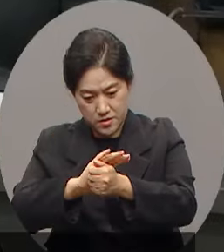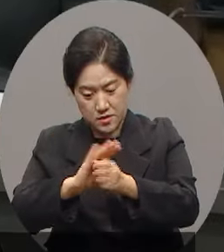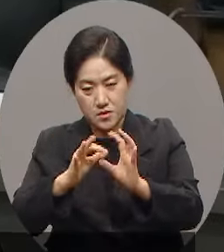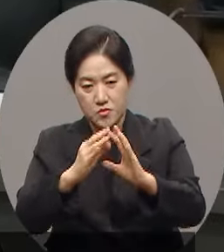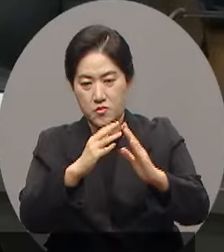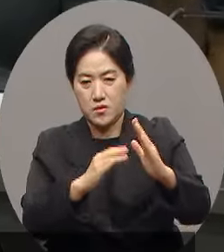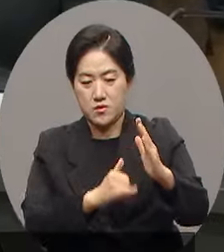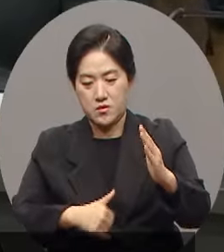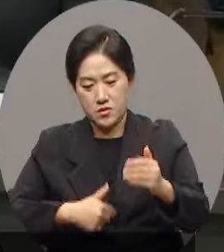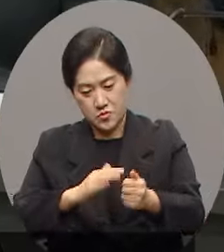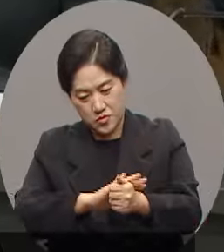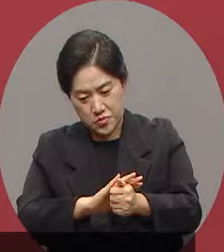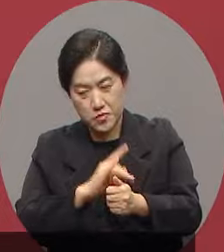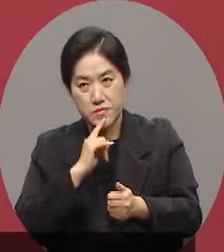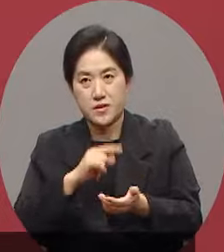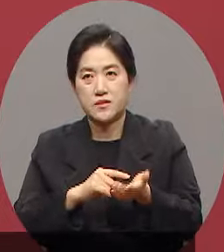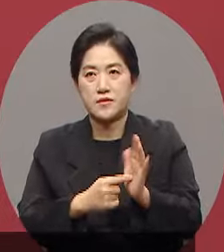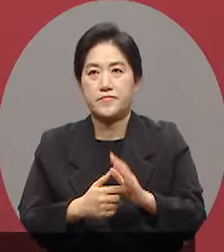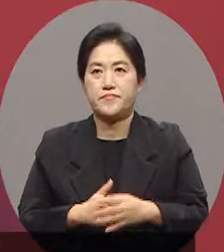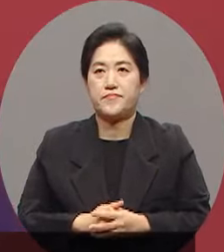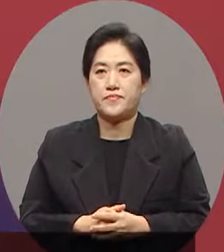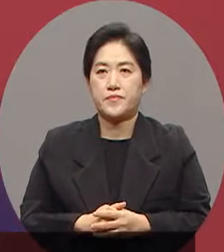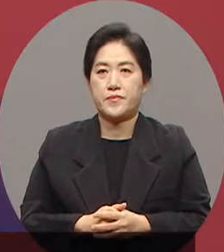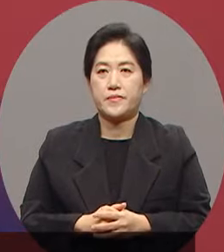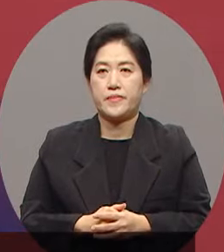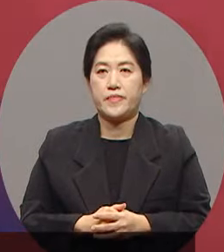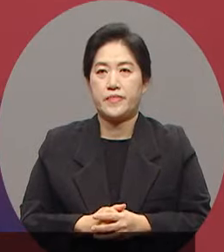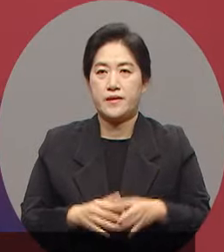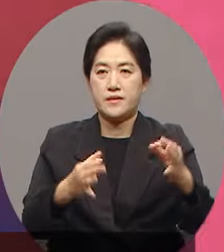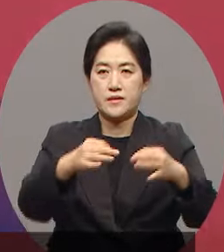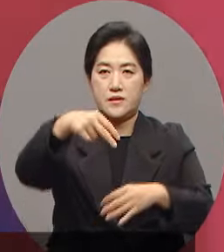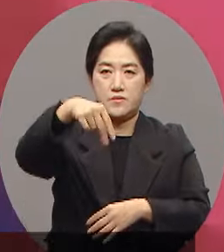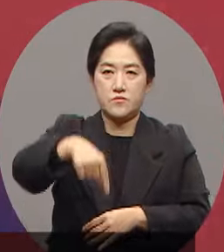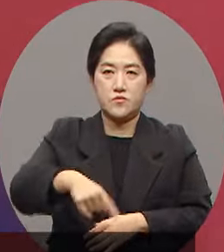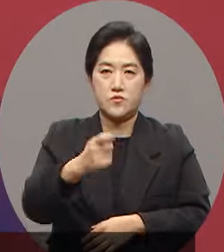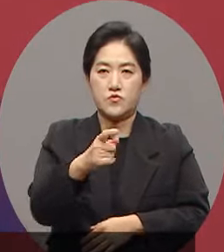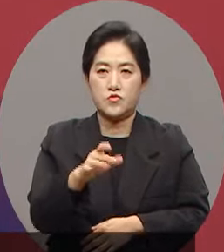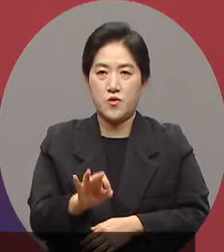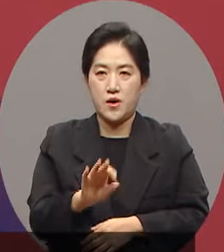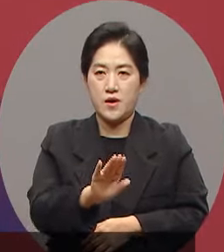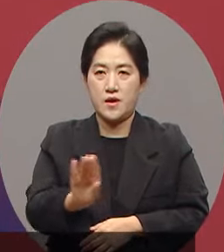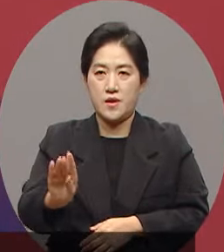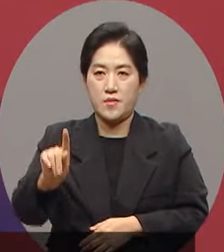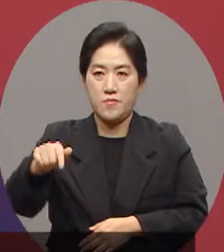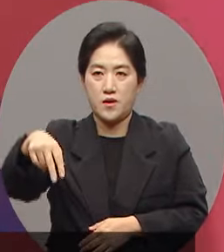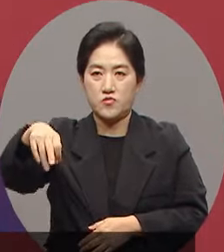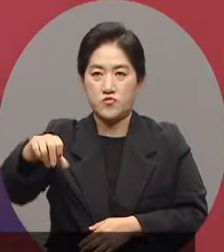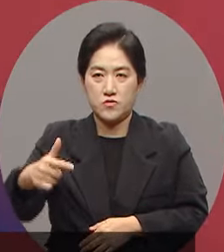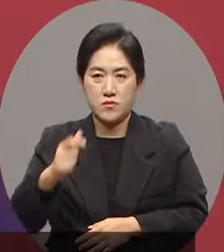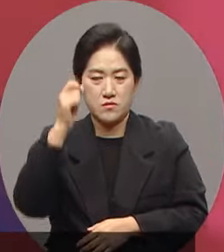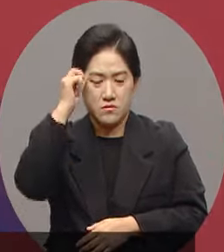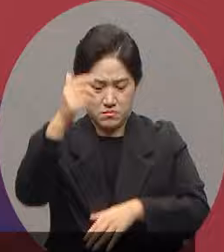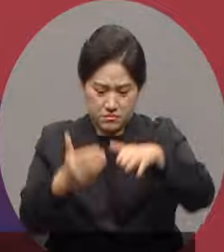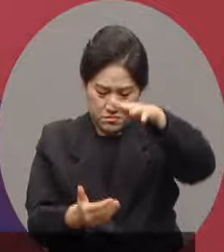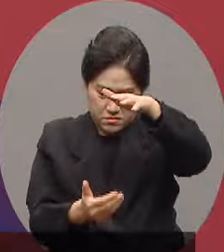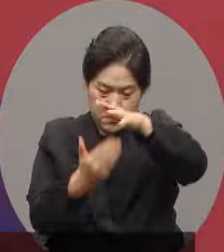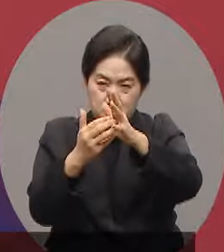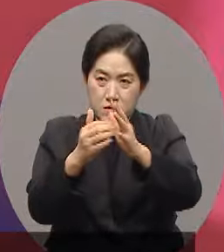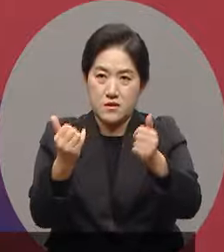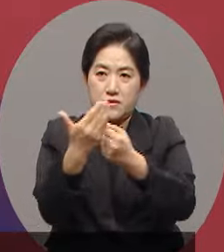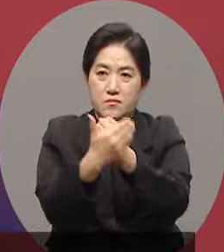유가족에게 위로를 전했습니다. 김수광, 박수, 이런 영웅들 덕분에 우리